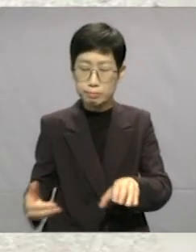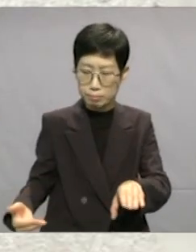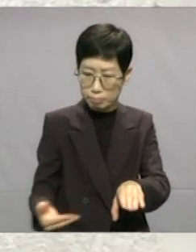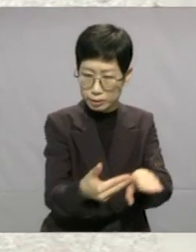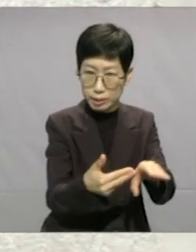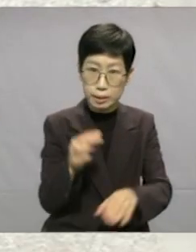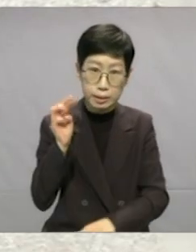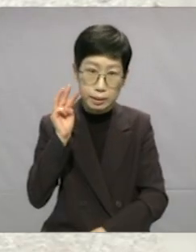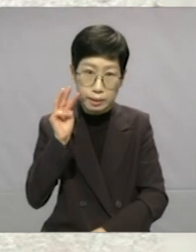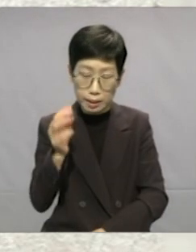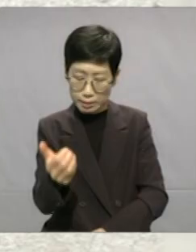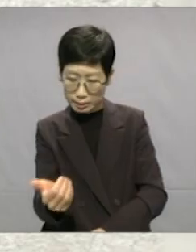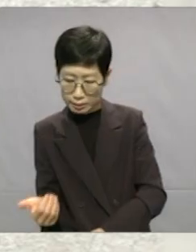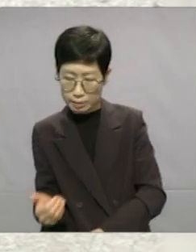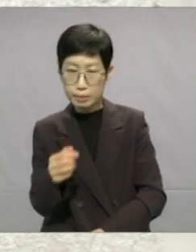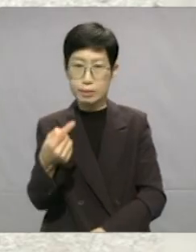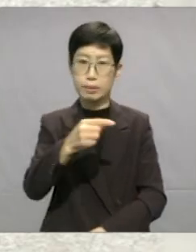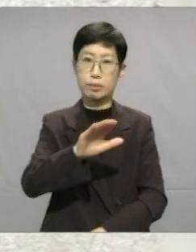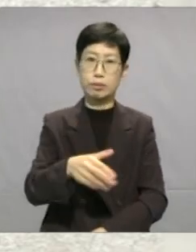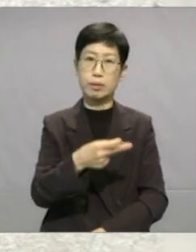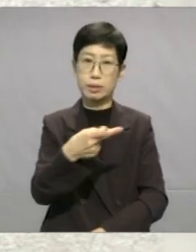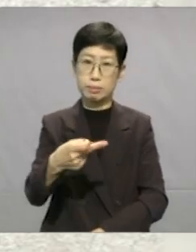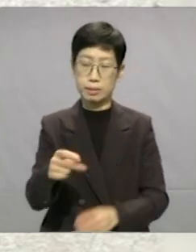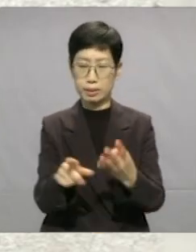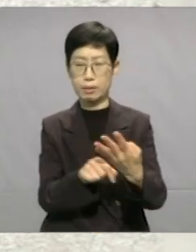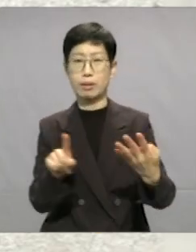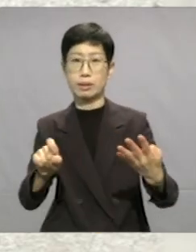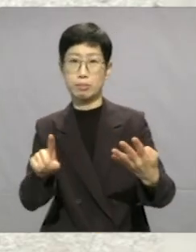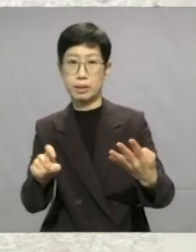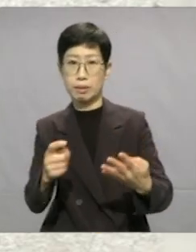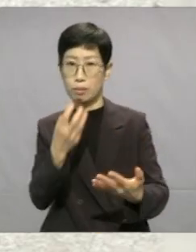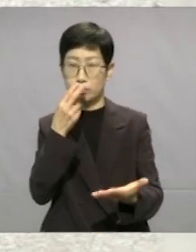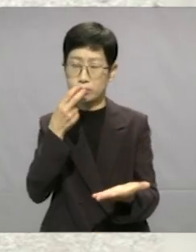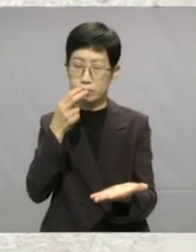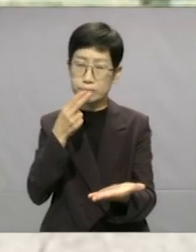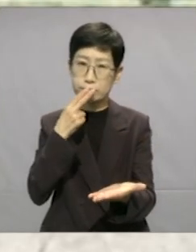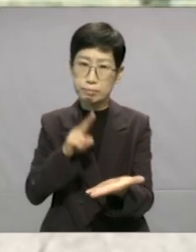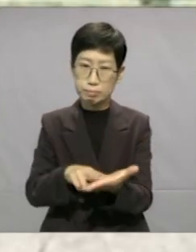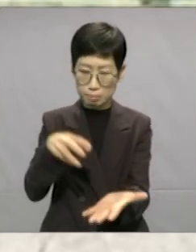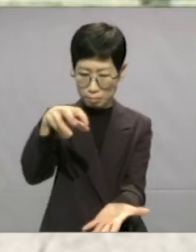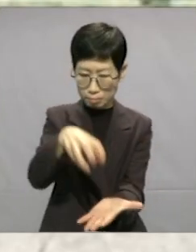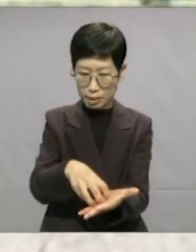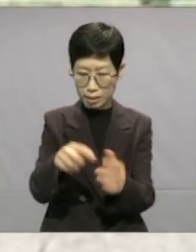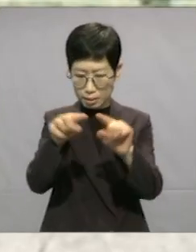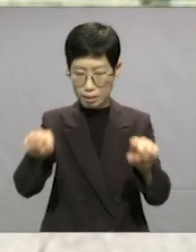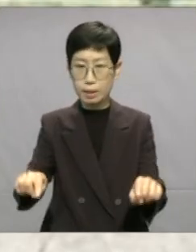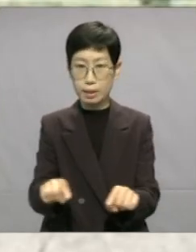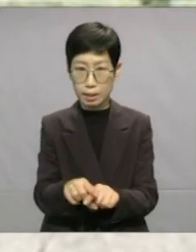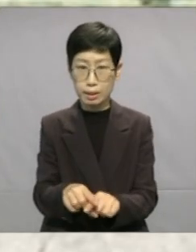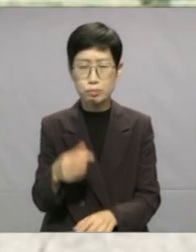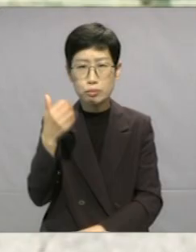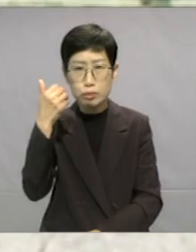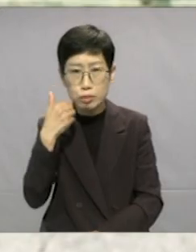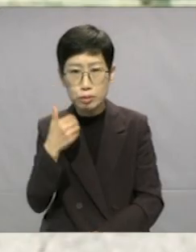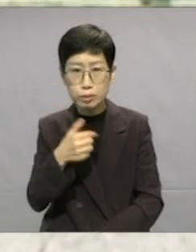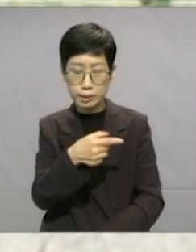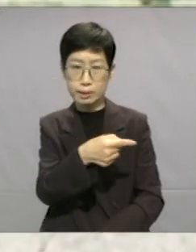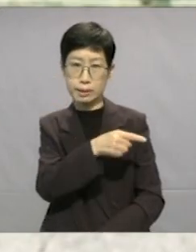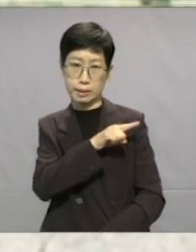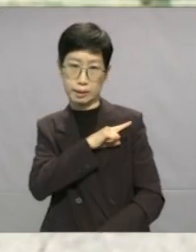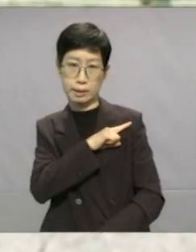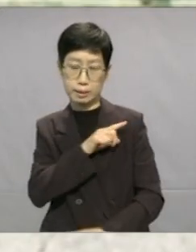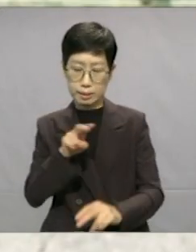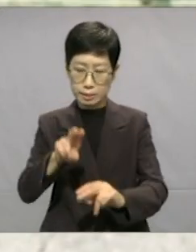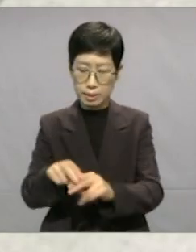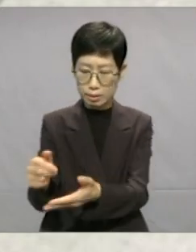전인 1912년 4월 11일 소인이 찍힌 엽서인데요. 엽서 주인은 당시 1등석 승객이자 배와